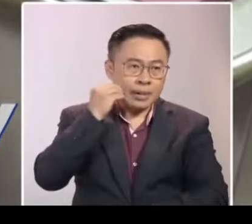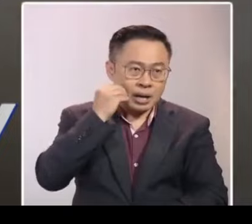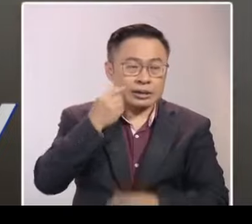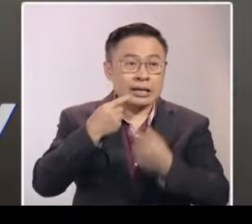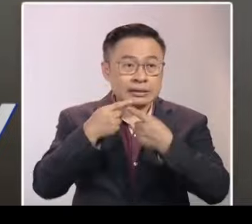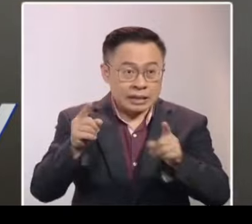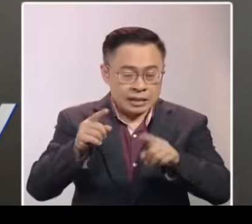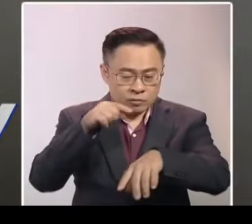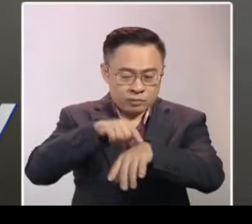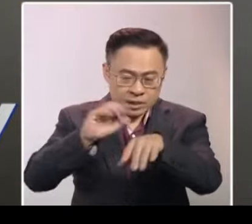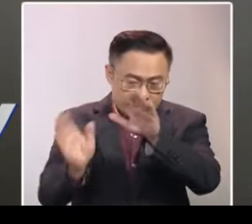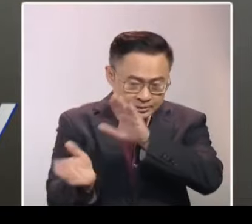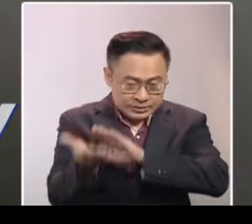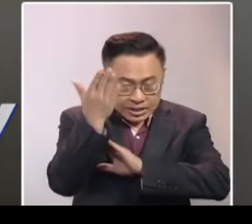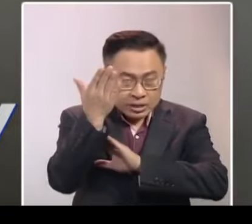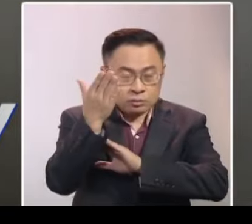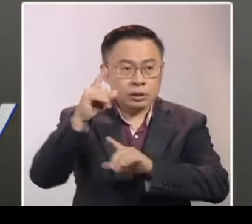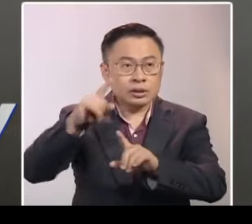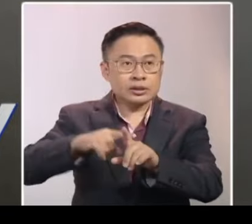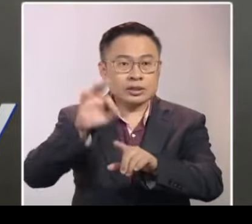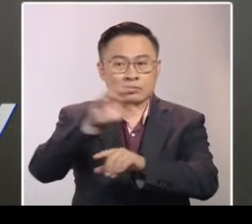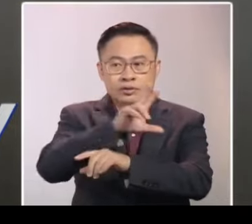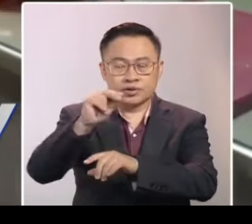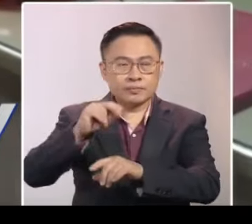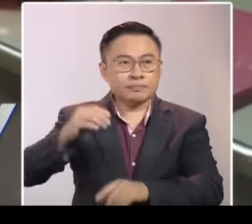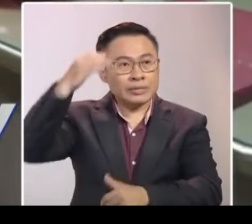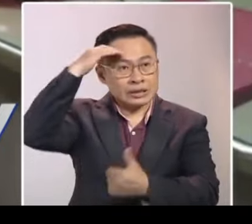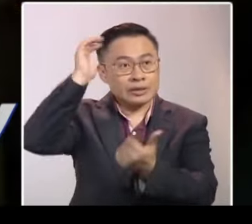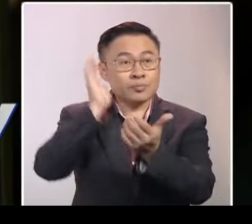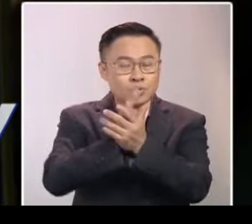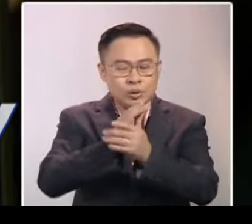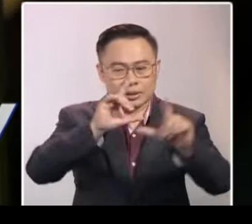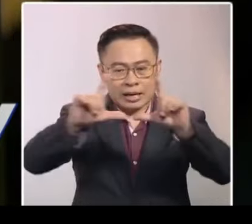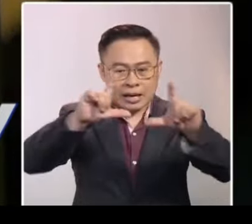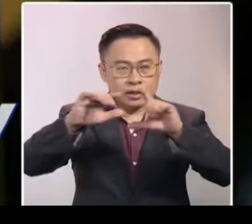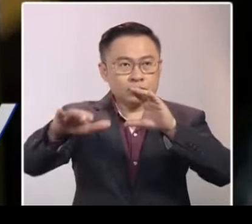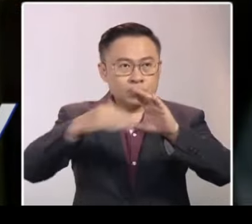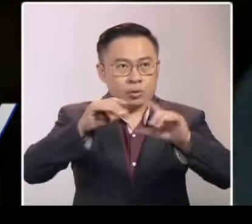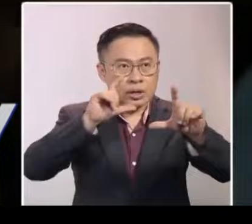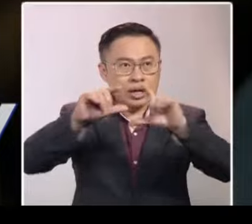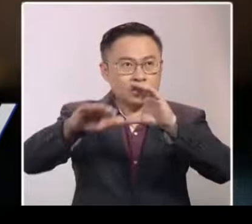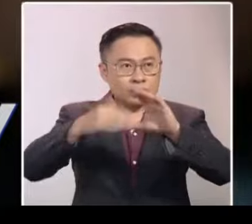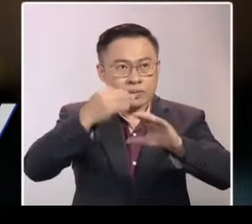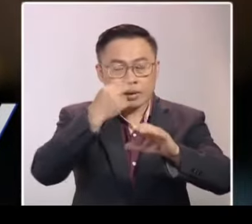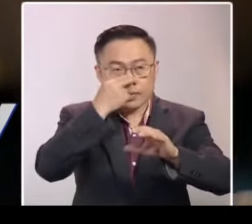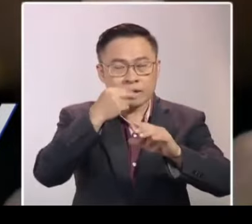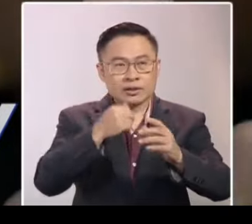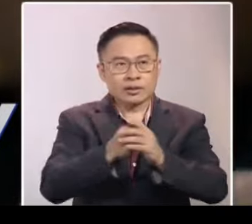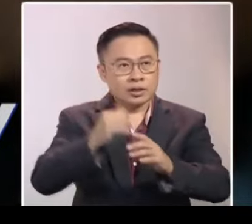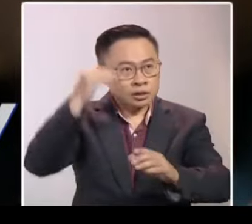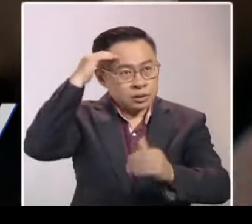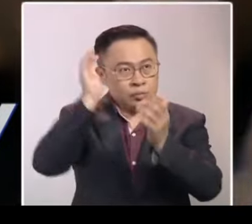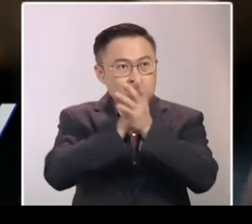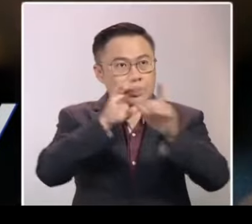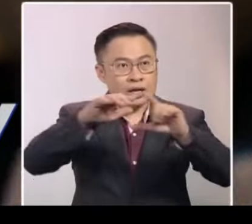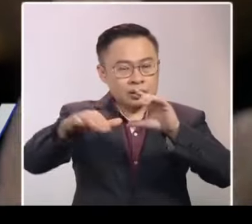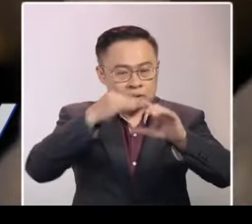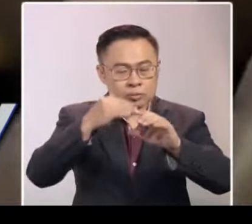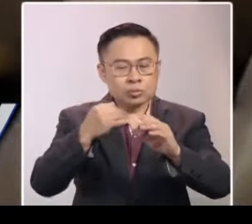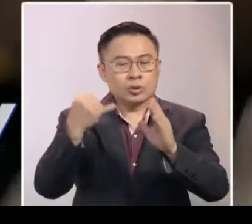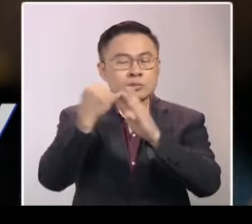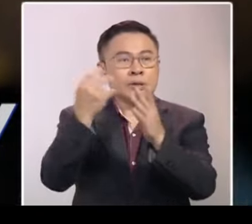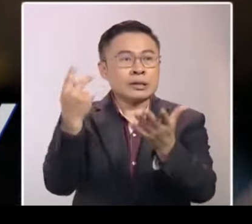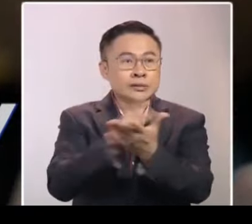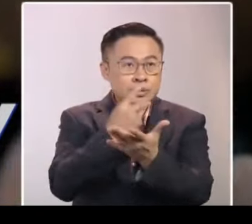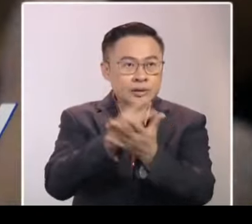บัญชีที่ชื่อว่าสารวัตศรีเดชเด้งขึ้นมาแล้วก็ทักป้าว่าป้าป้า